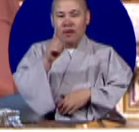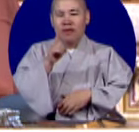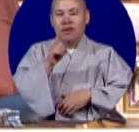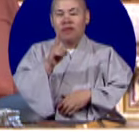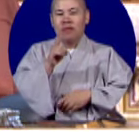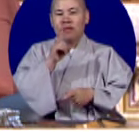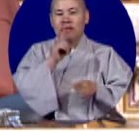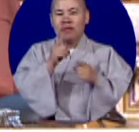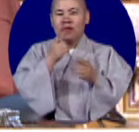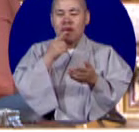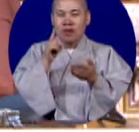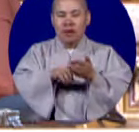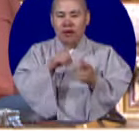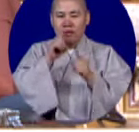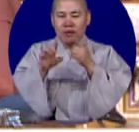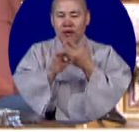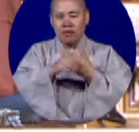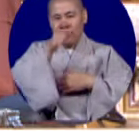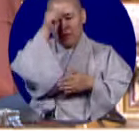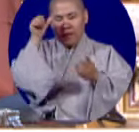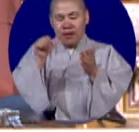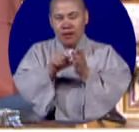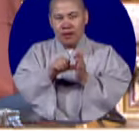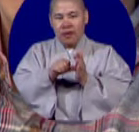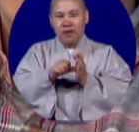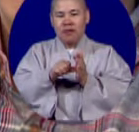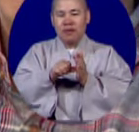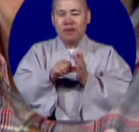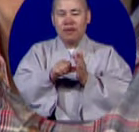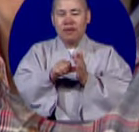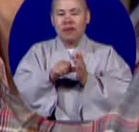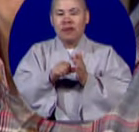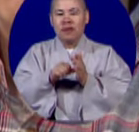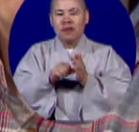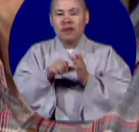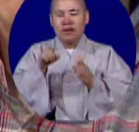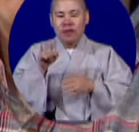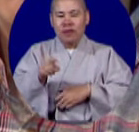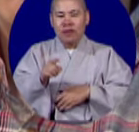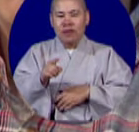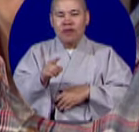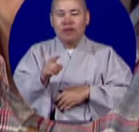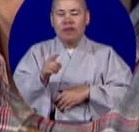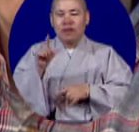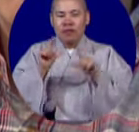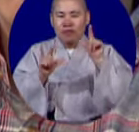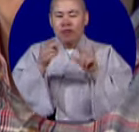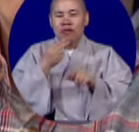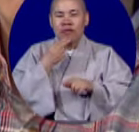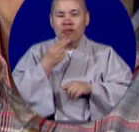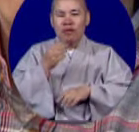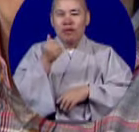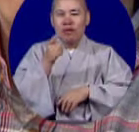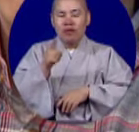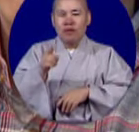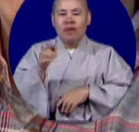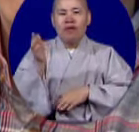말해서 인생이라는 것 이 자체가 무상한 것이고 허망한